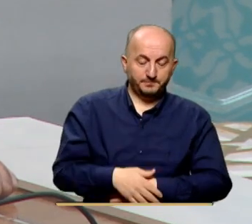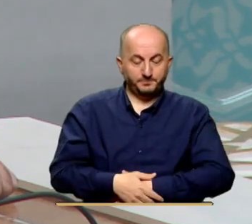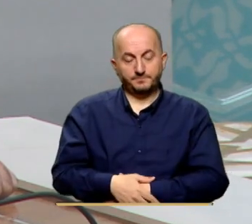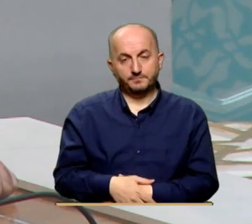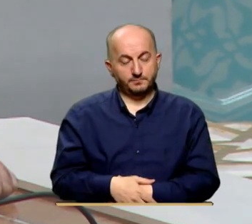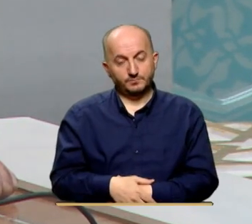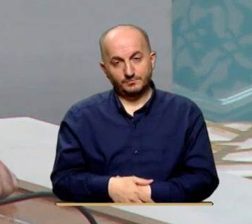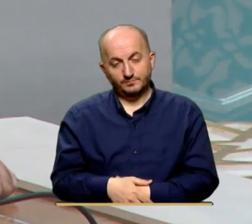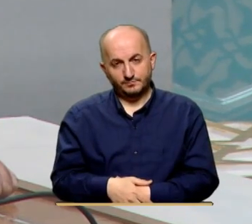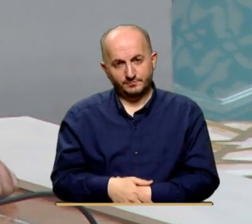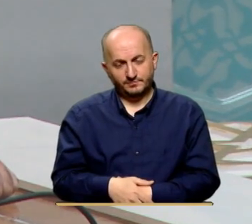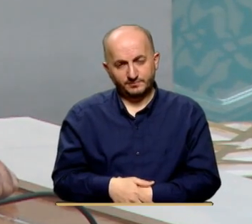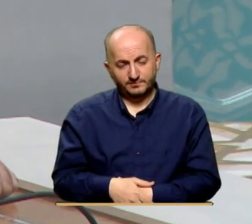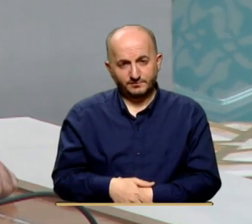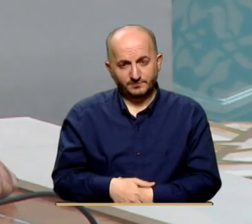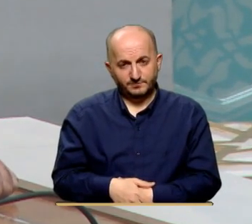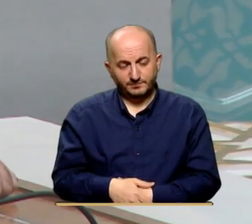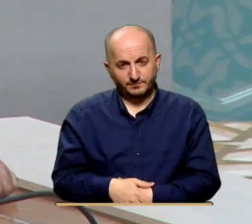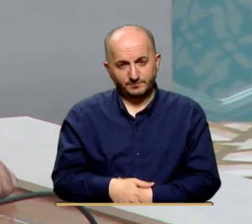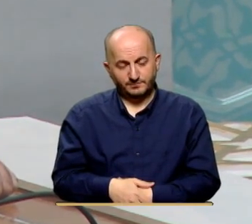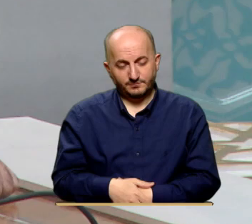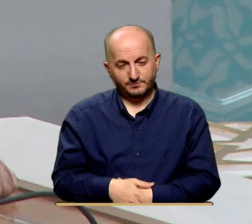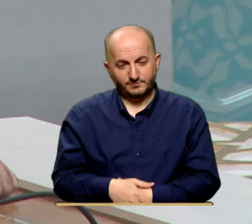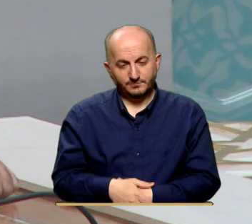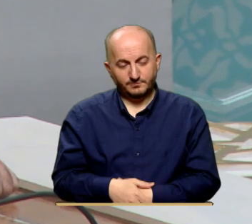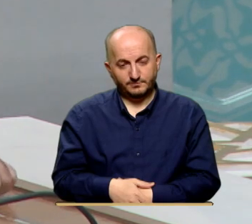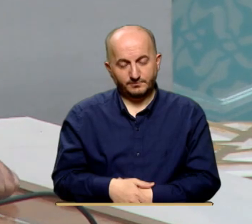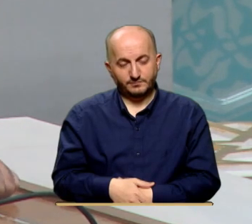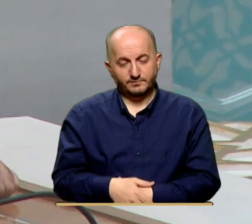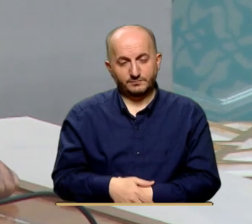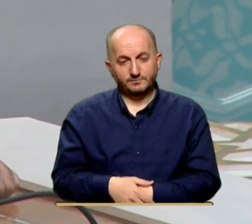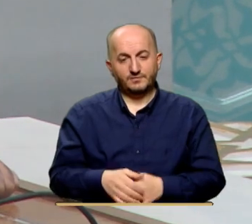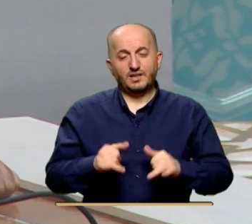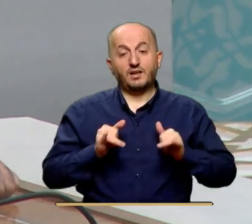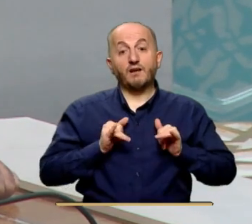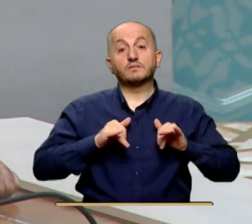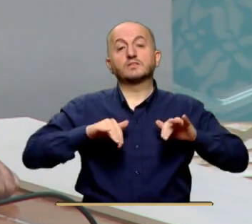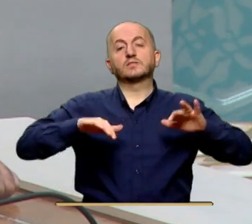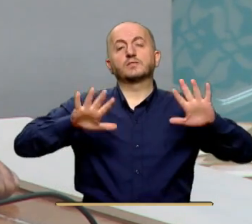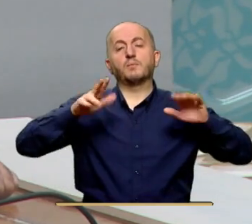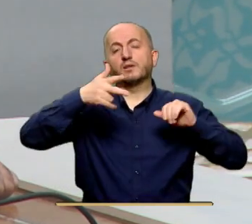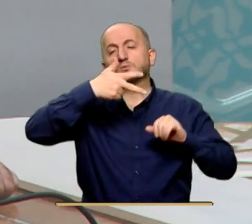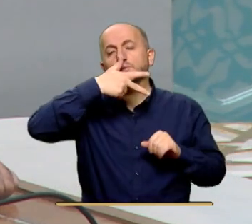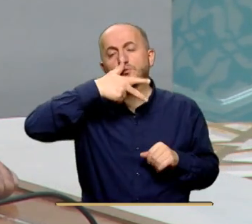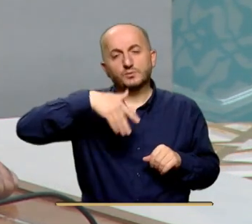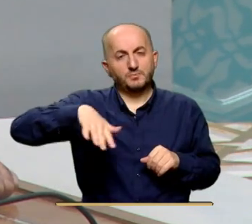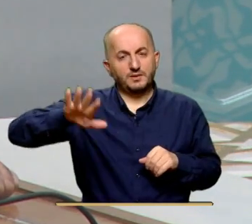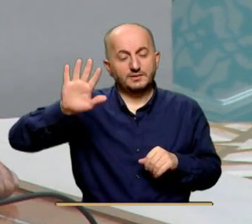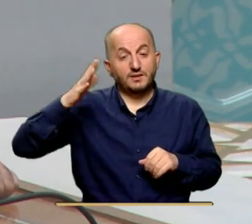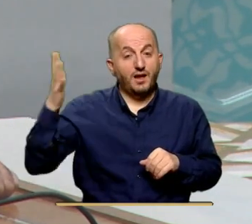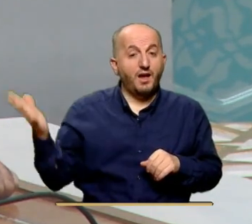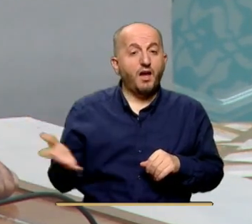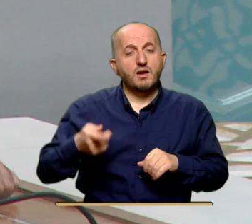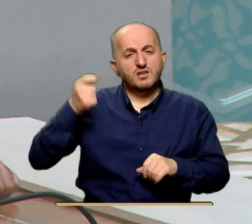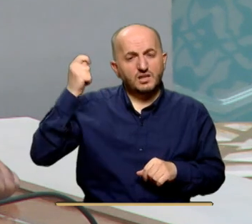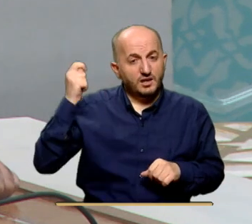وَلَا تَحْسَنُوا وَاَنْتُمُ الْاَعْلَوْنَ اِنْ كُنْتُمْ مُؤْمِنِينَ Gevşemeyin, üzülmeyin. Eğer